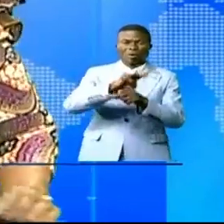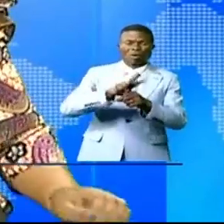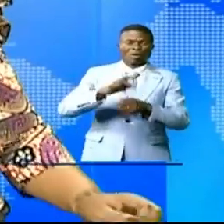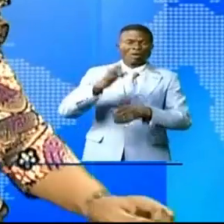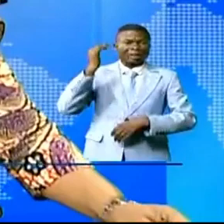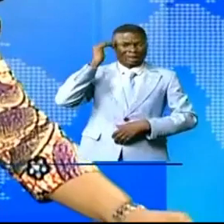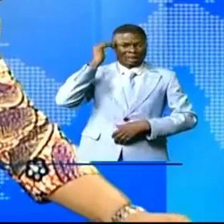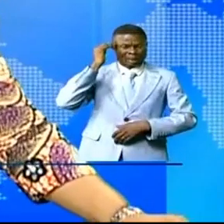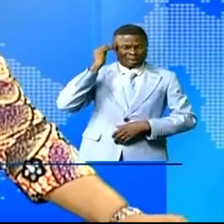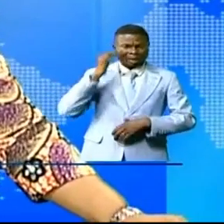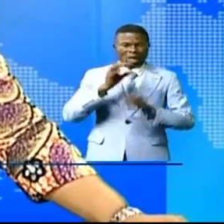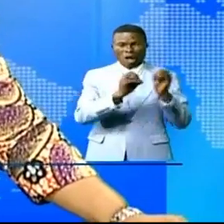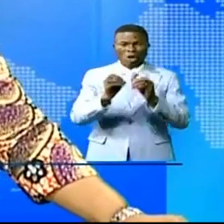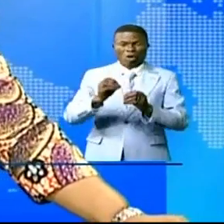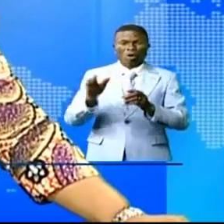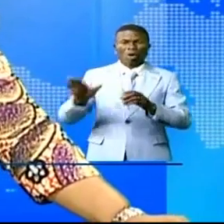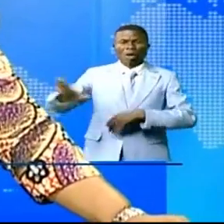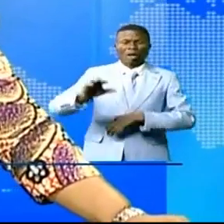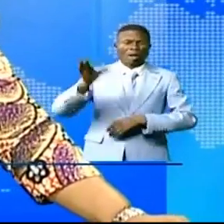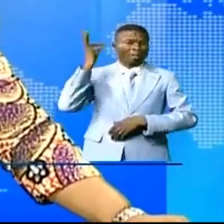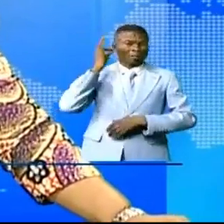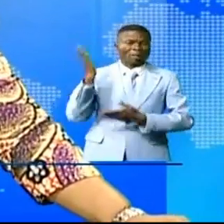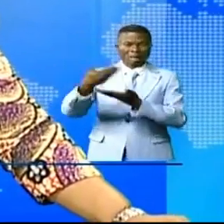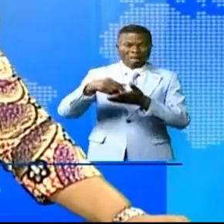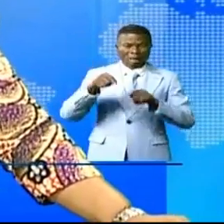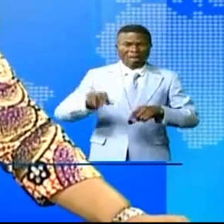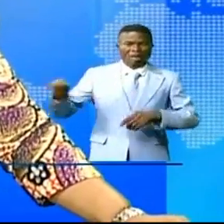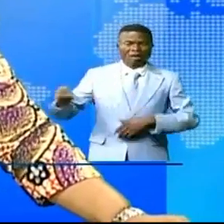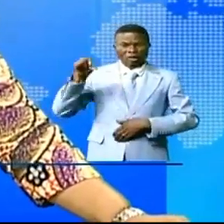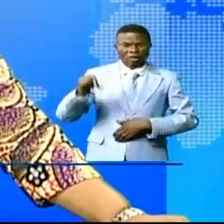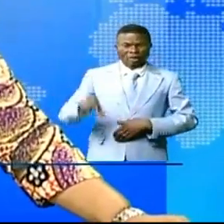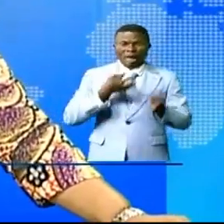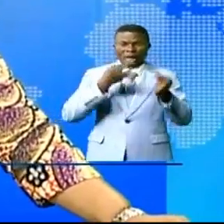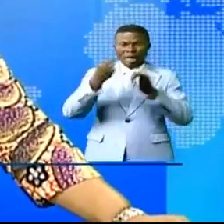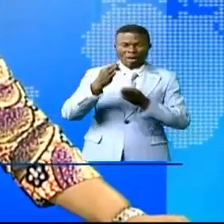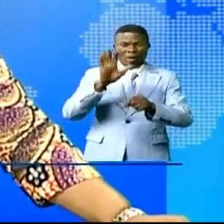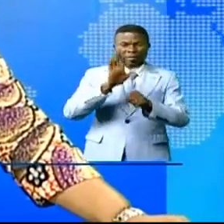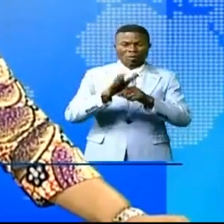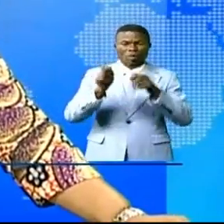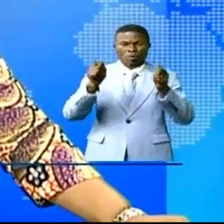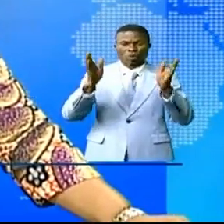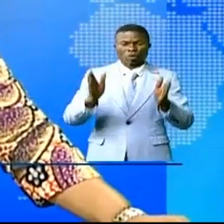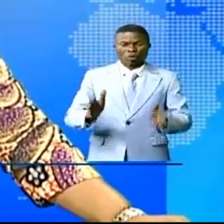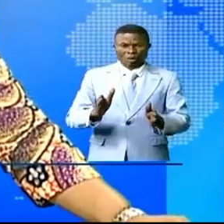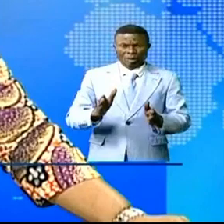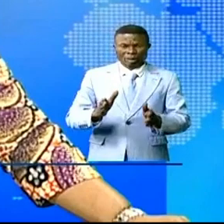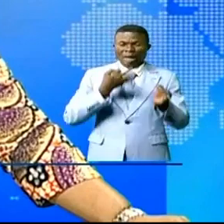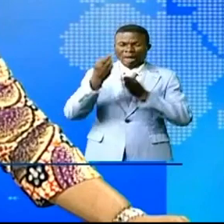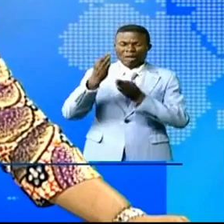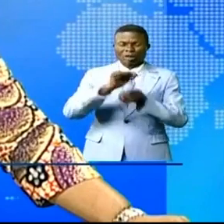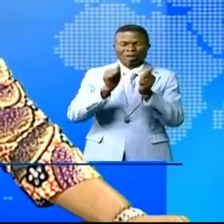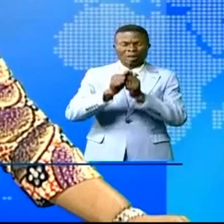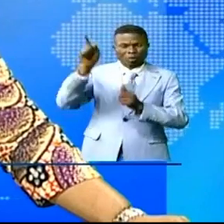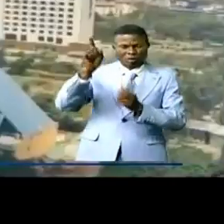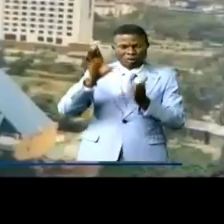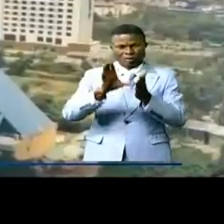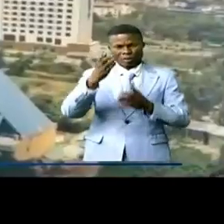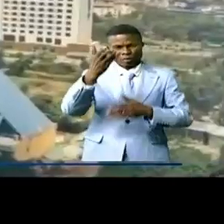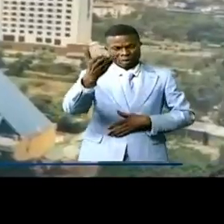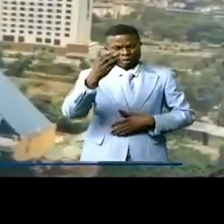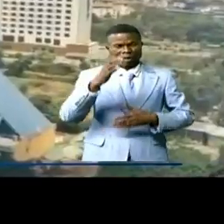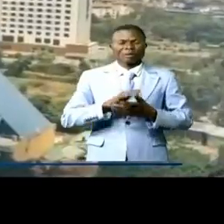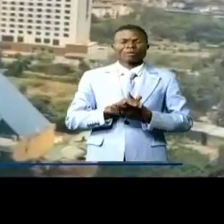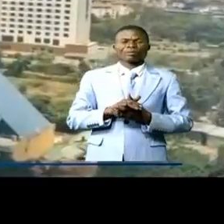kenya il ya peu de retour au pays jean jacques hublin gagner a expliqué devant la presse la portée de ces assises le pesq à cuba l'un des